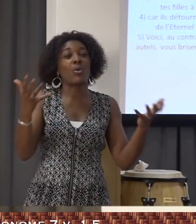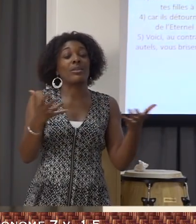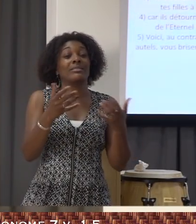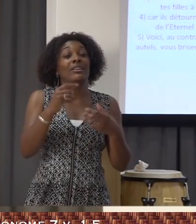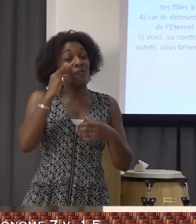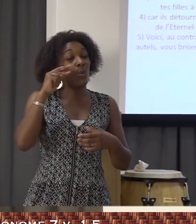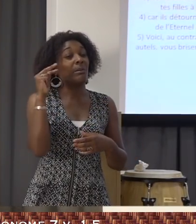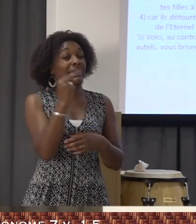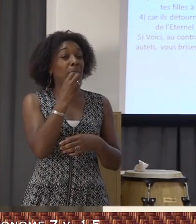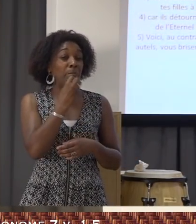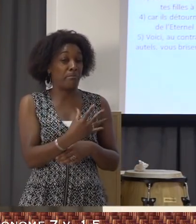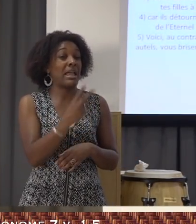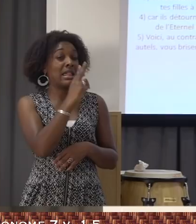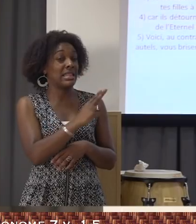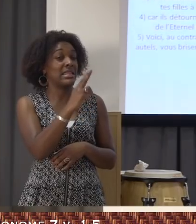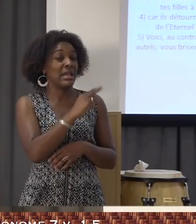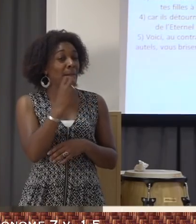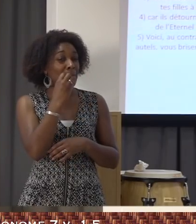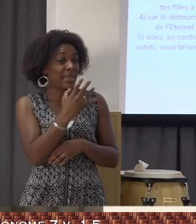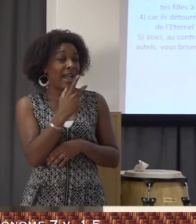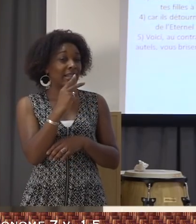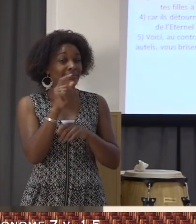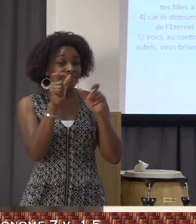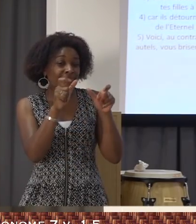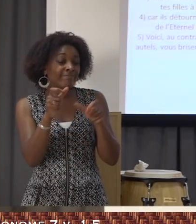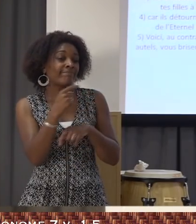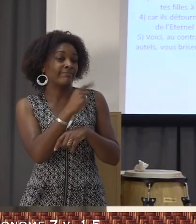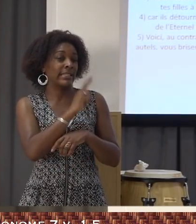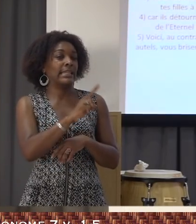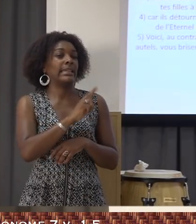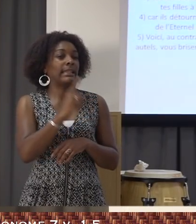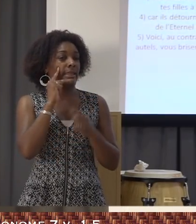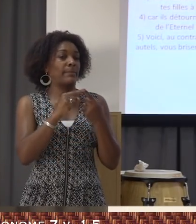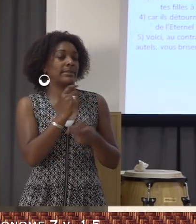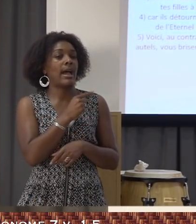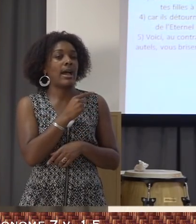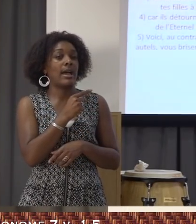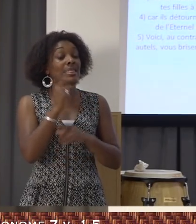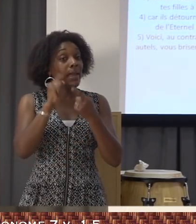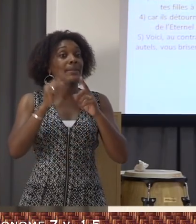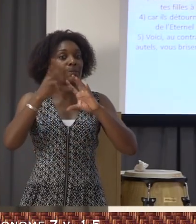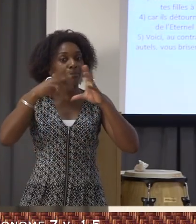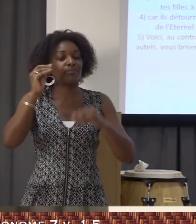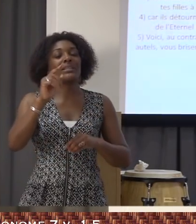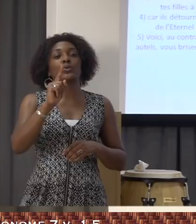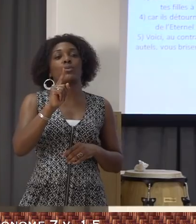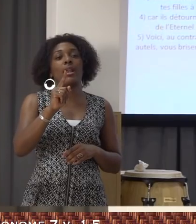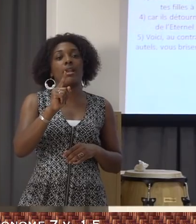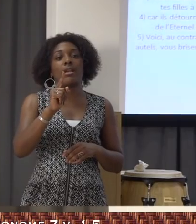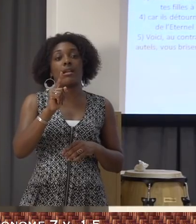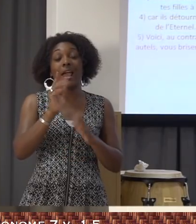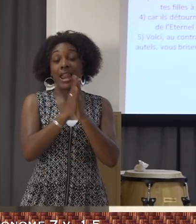ce passage, à examiner ce passage sur son côté spirituel.